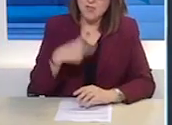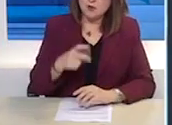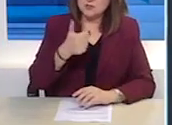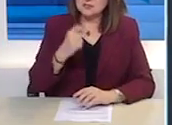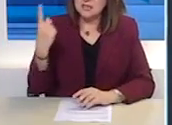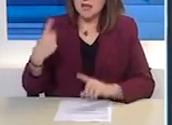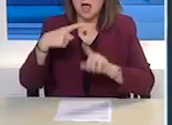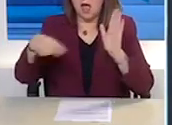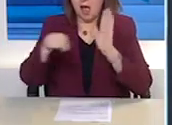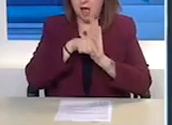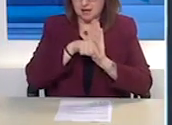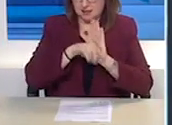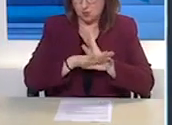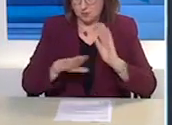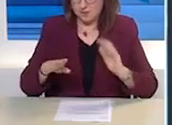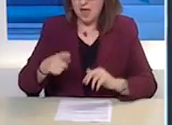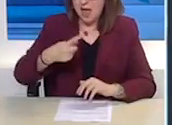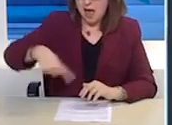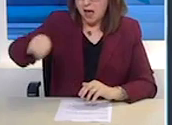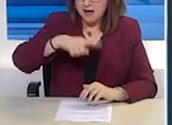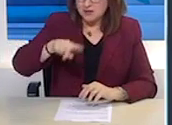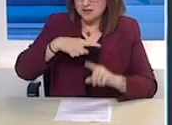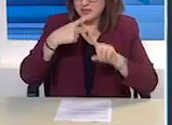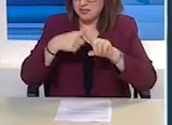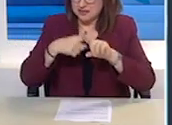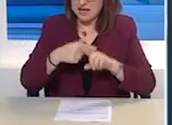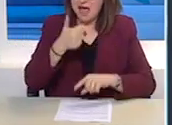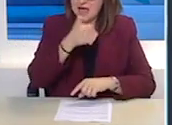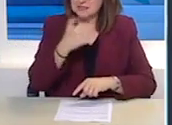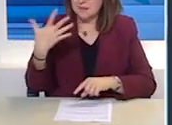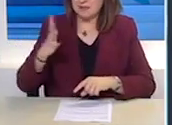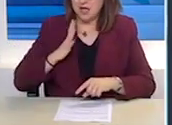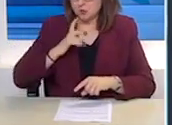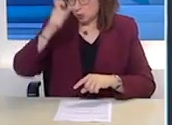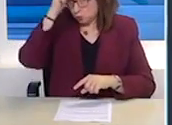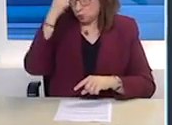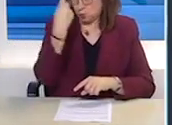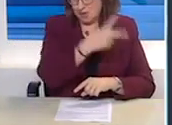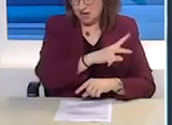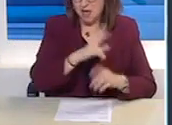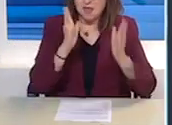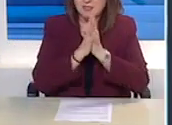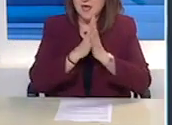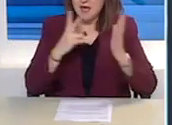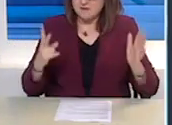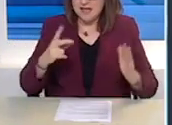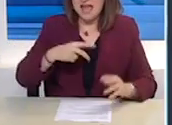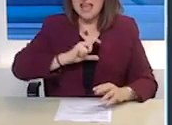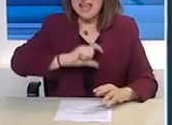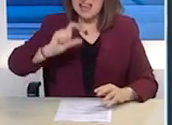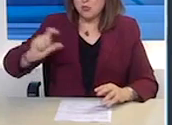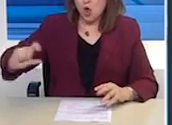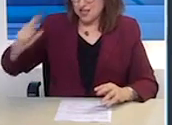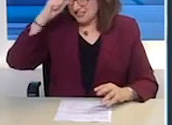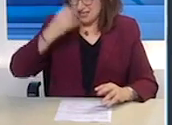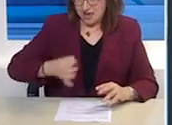θετικούς, 65 είναι υπήκοοι Τούρκοι, 17 Ινδονήσιοι, 16 από την